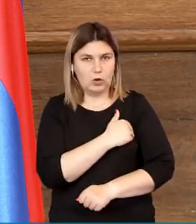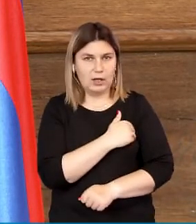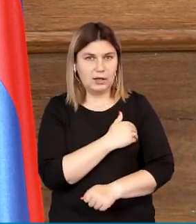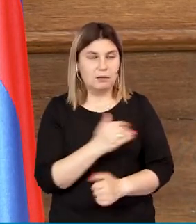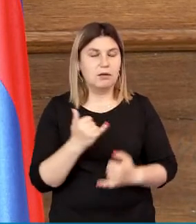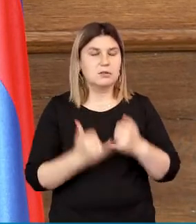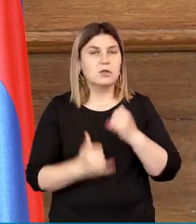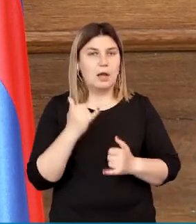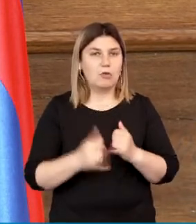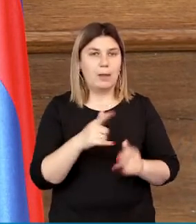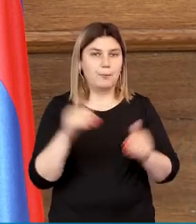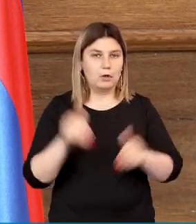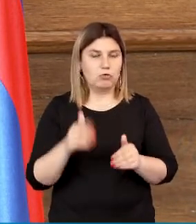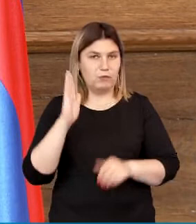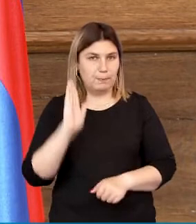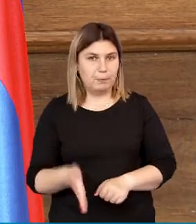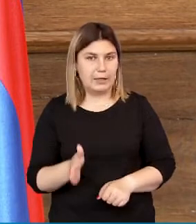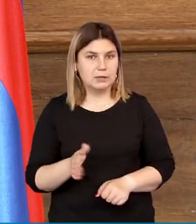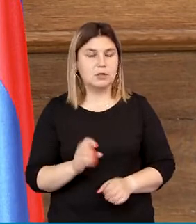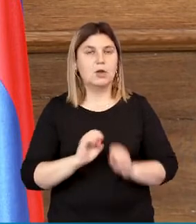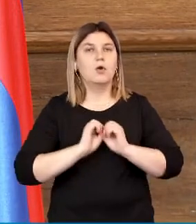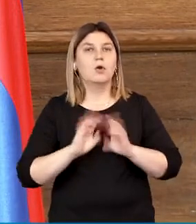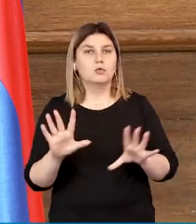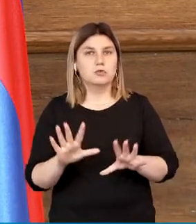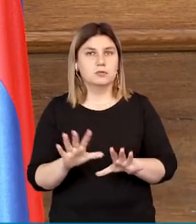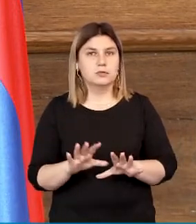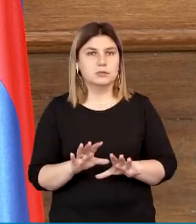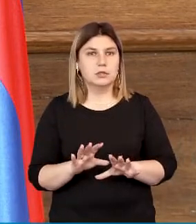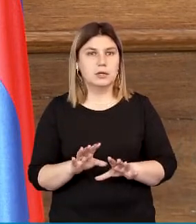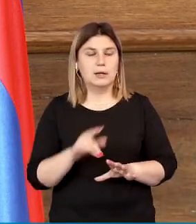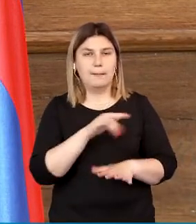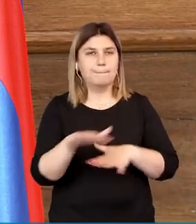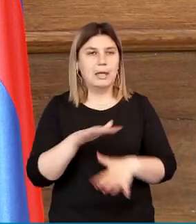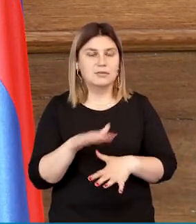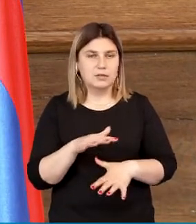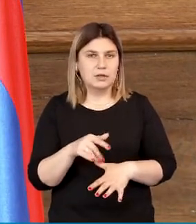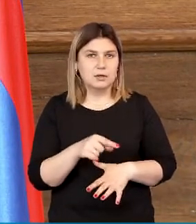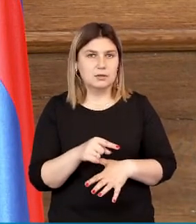Jeżeli takie możliwości będą, no to oczywiście w placówkach